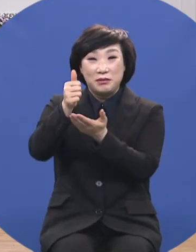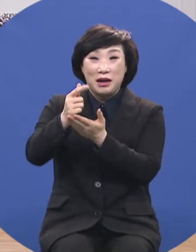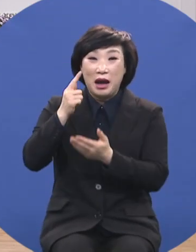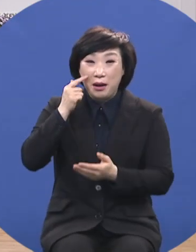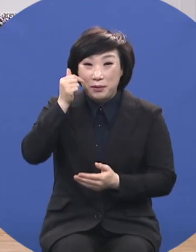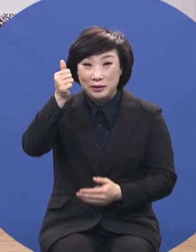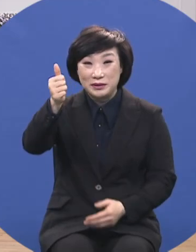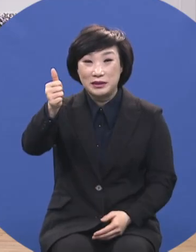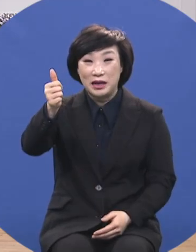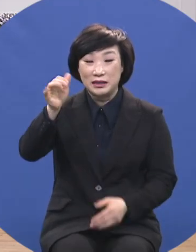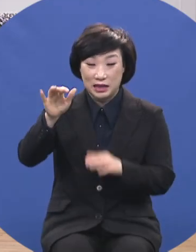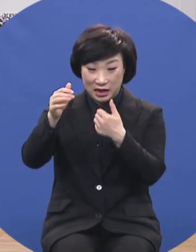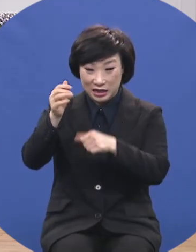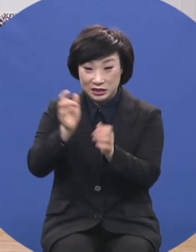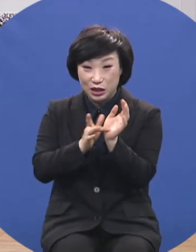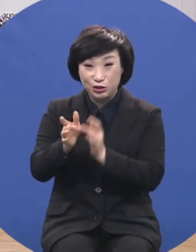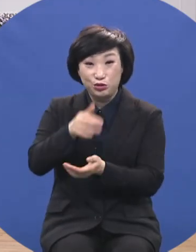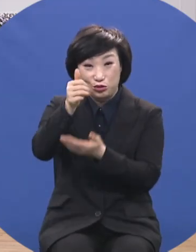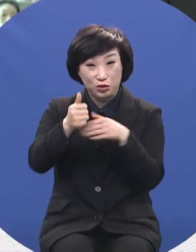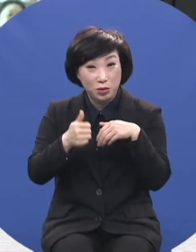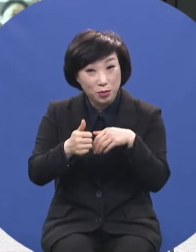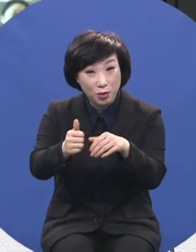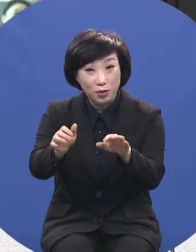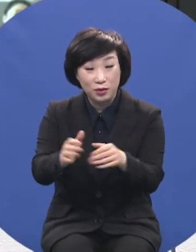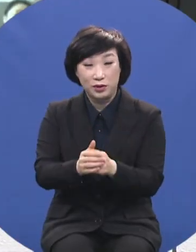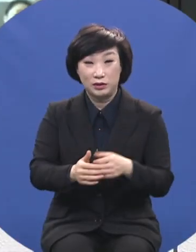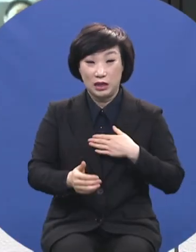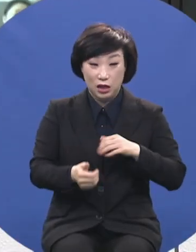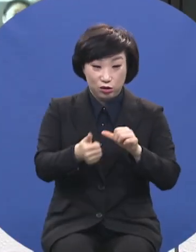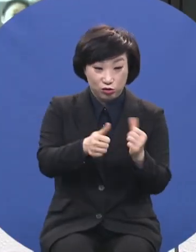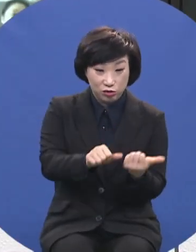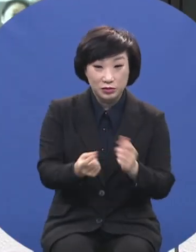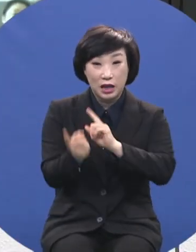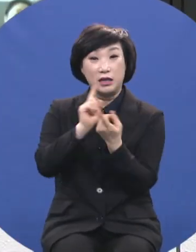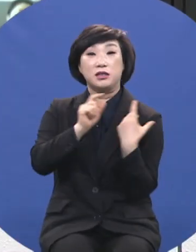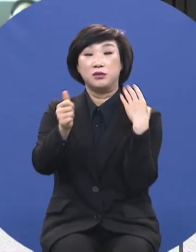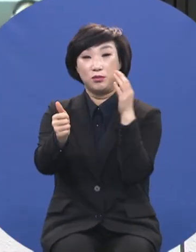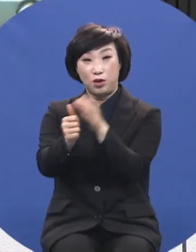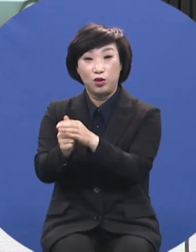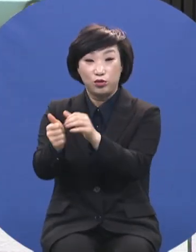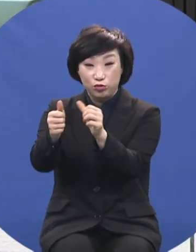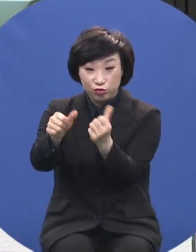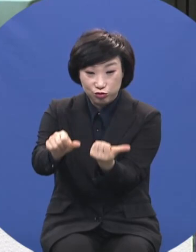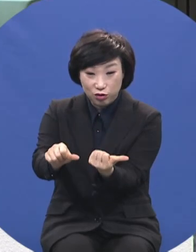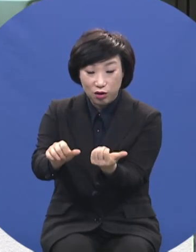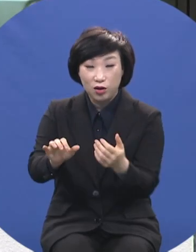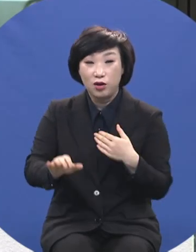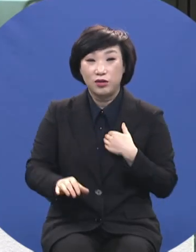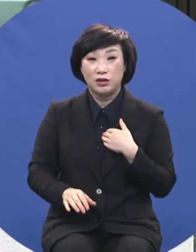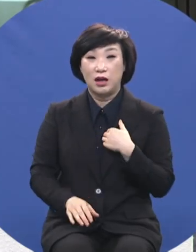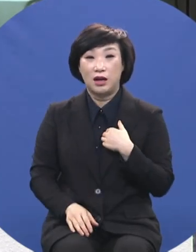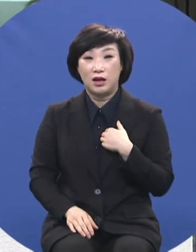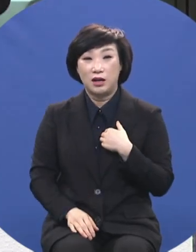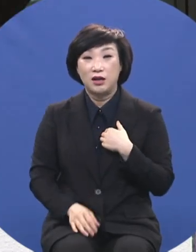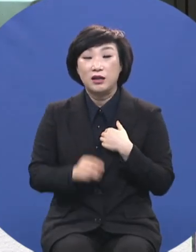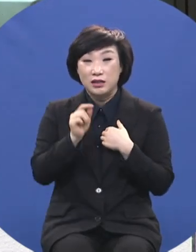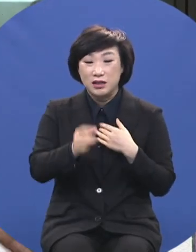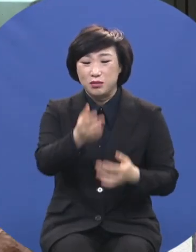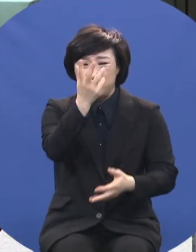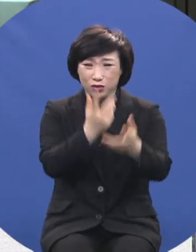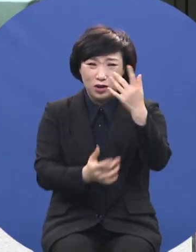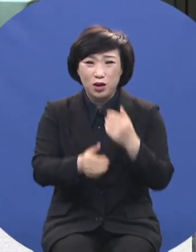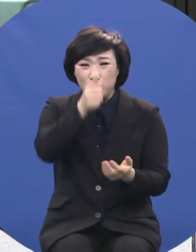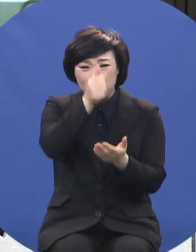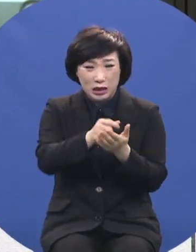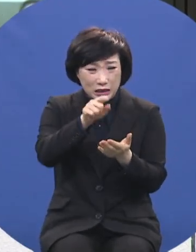아버지께서 아들 예수를 보내서 내 죽음 대신 짊어지고 죽어서 나를 불타는